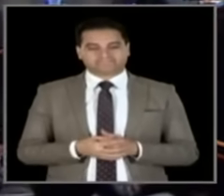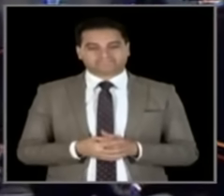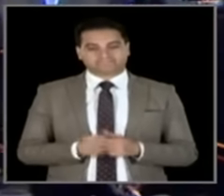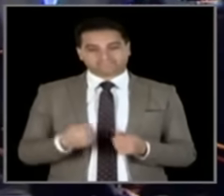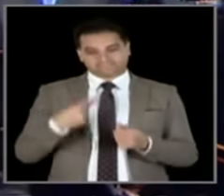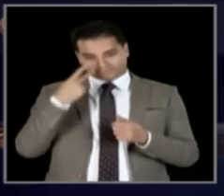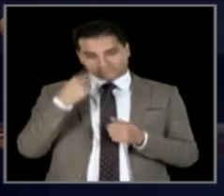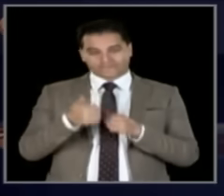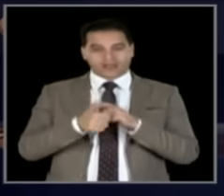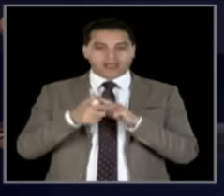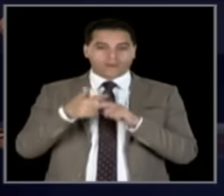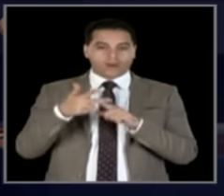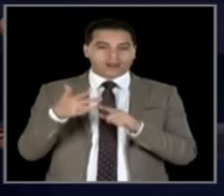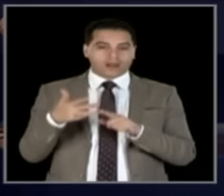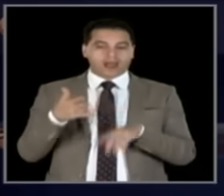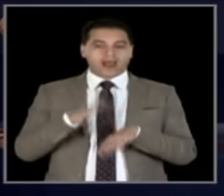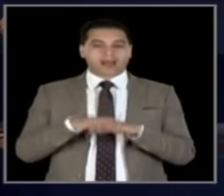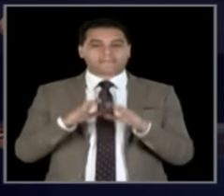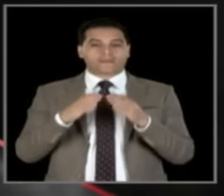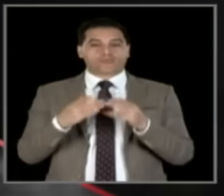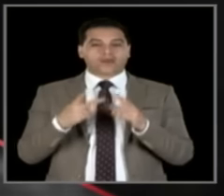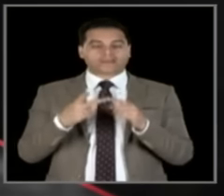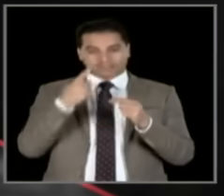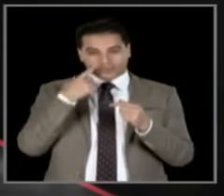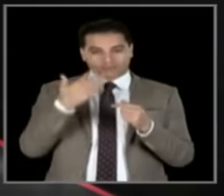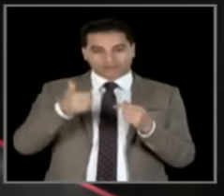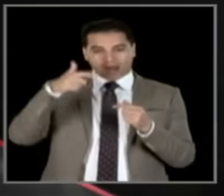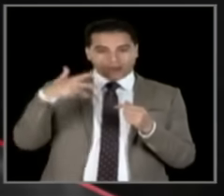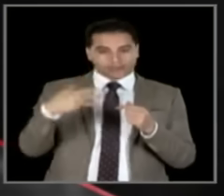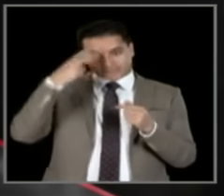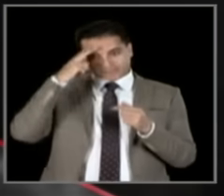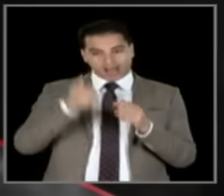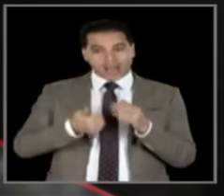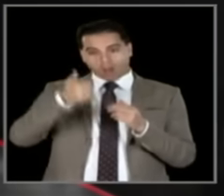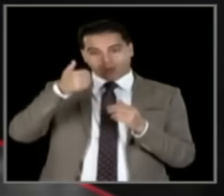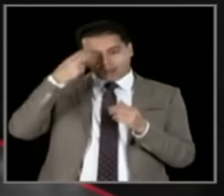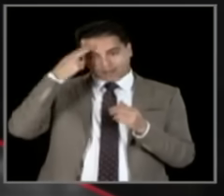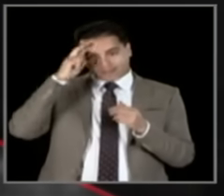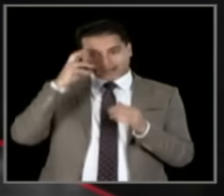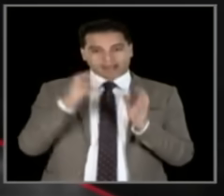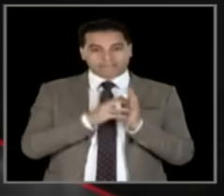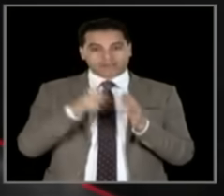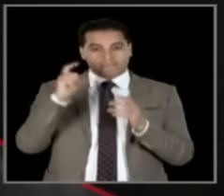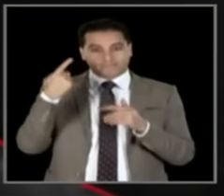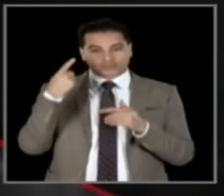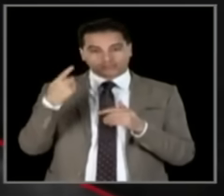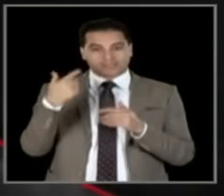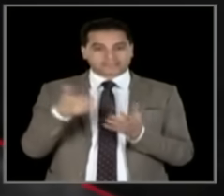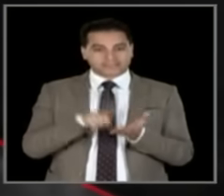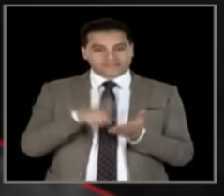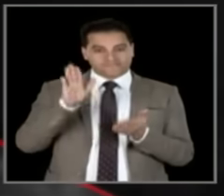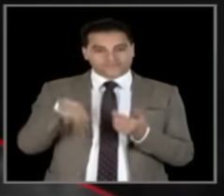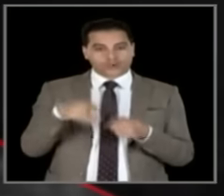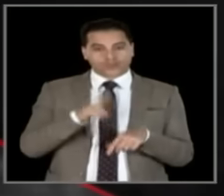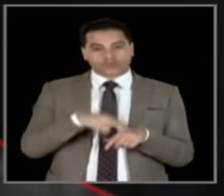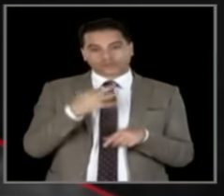تعالوا نشوف ترتيب المجموعة التانية بعد ماتش النهاردة. في الصدارة جامعة المنصورة 6 نقاط